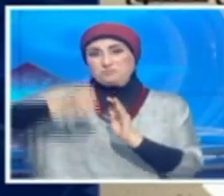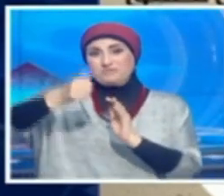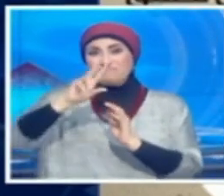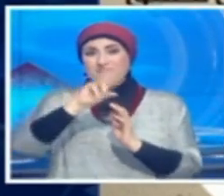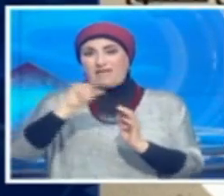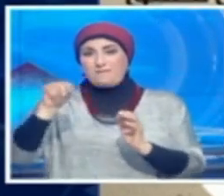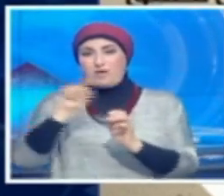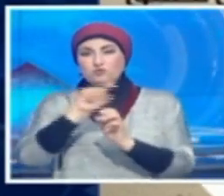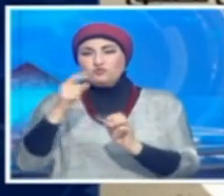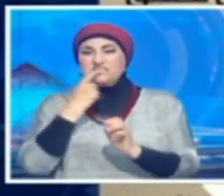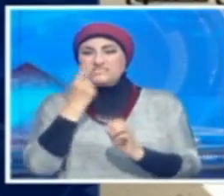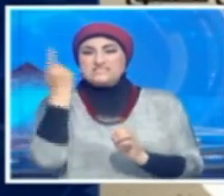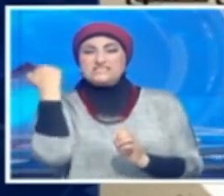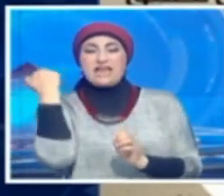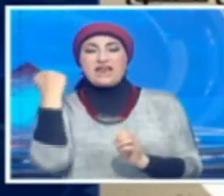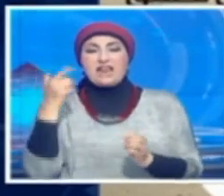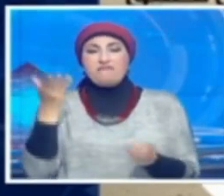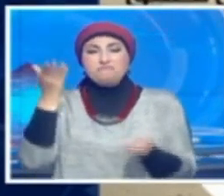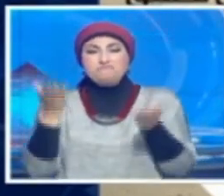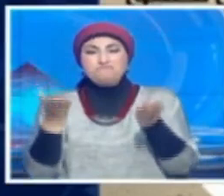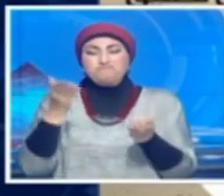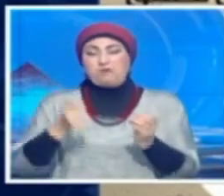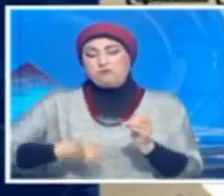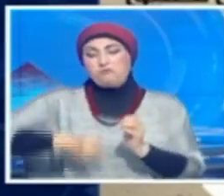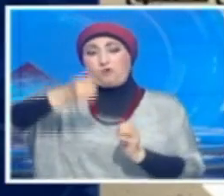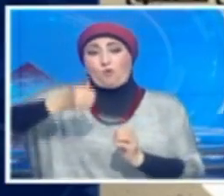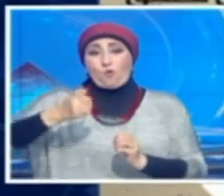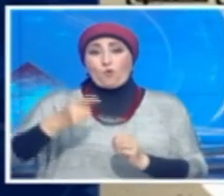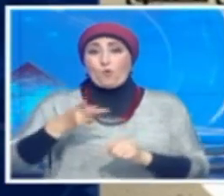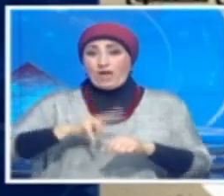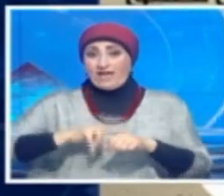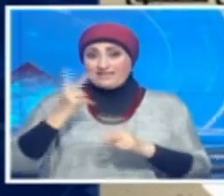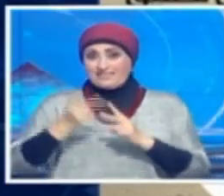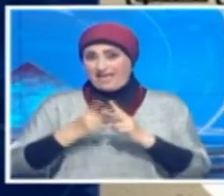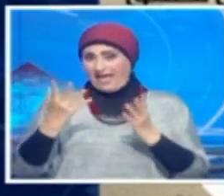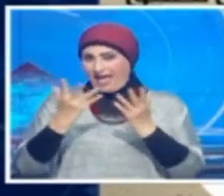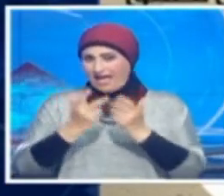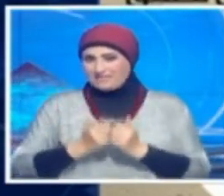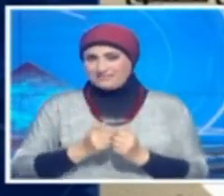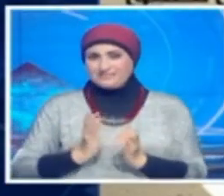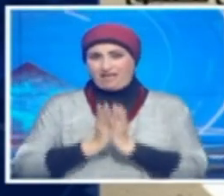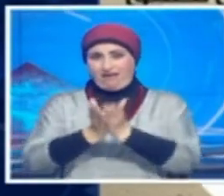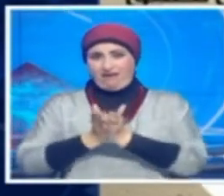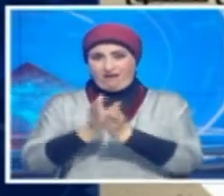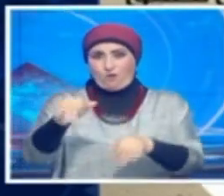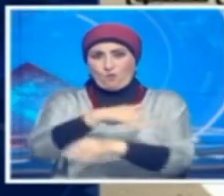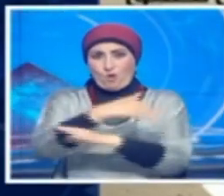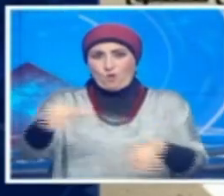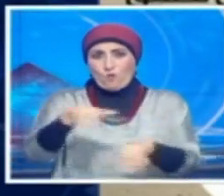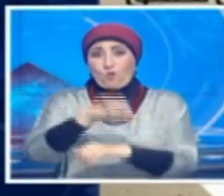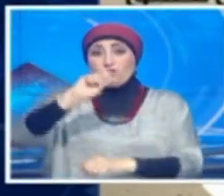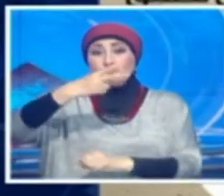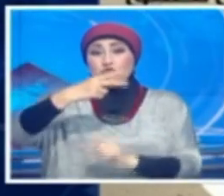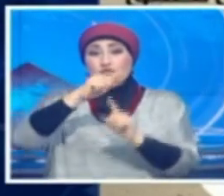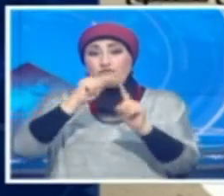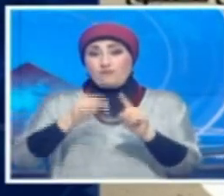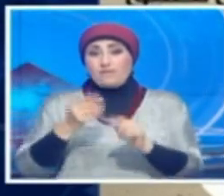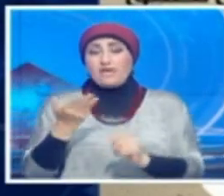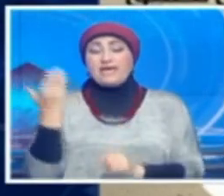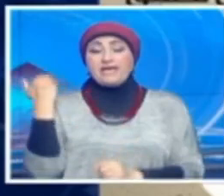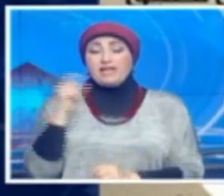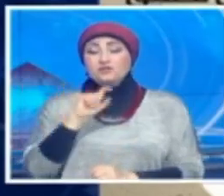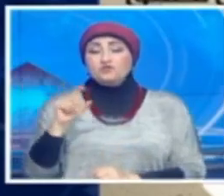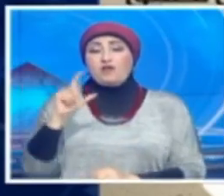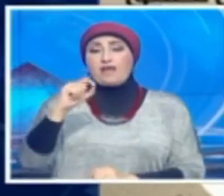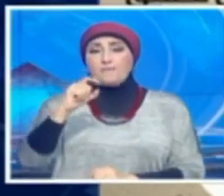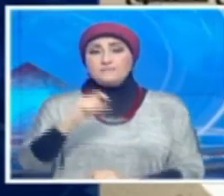23.6% مقارنة بالشهر ذاته من العام الماضي، كما ارتفع عدد السفن العابرة بنسبة 12% خلال شهر مايو